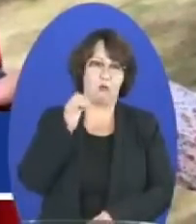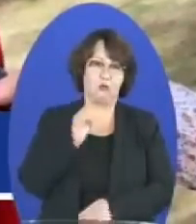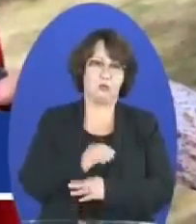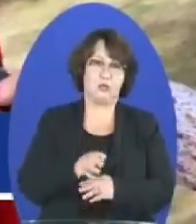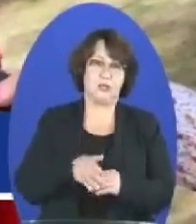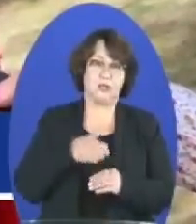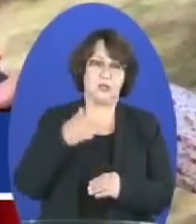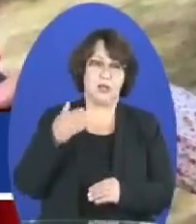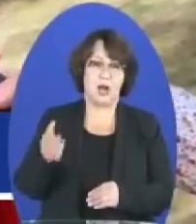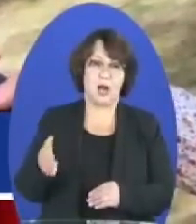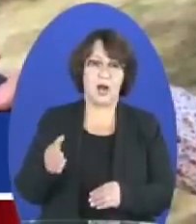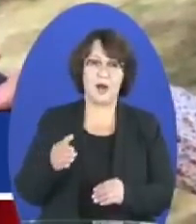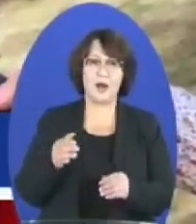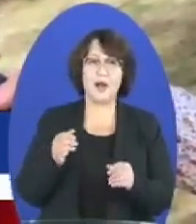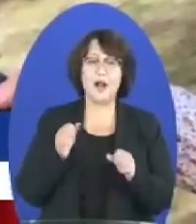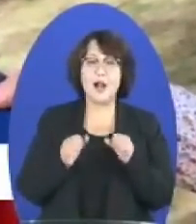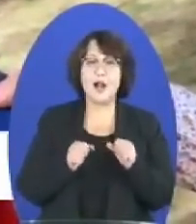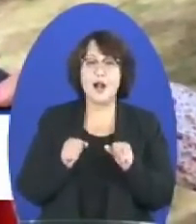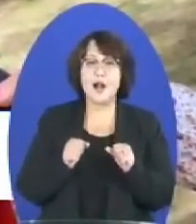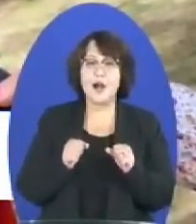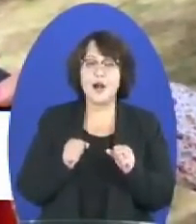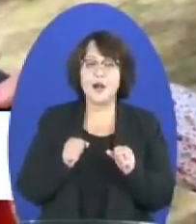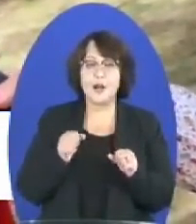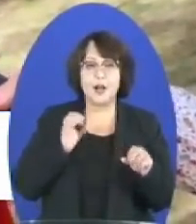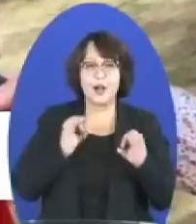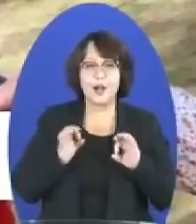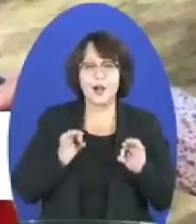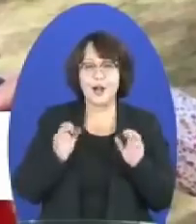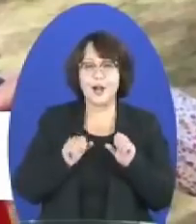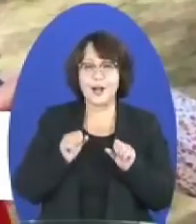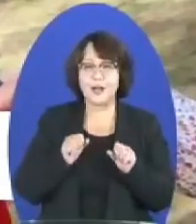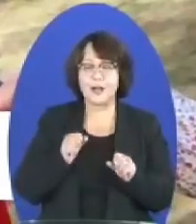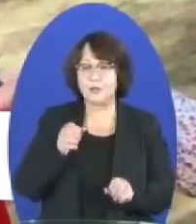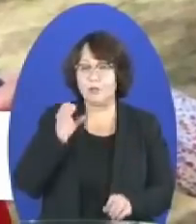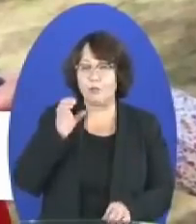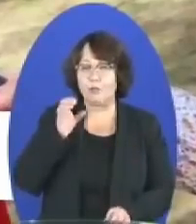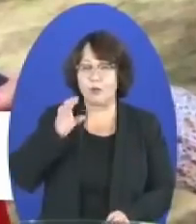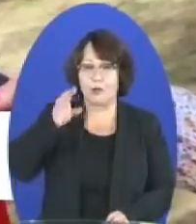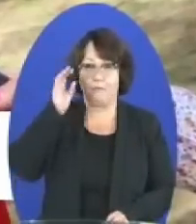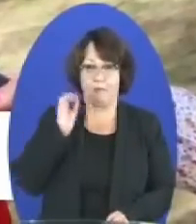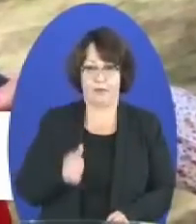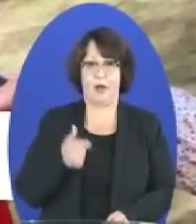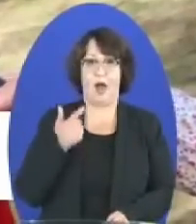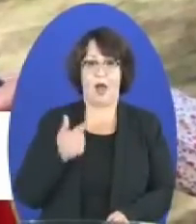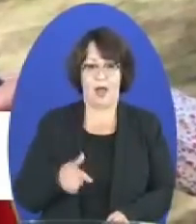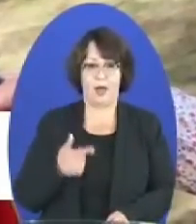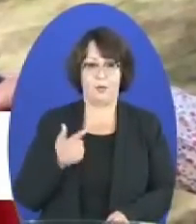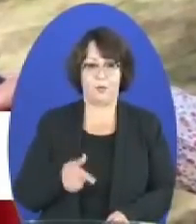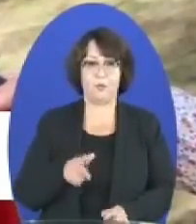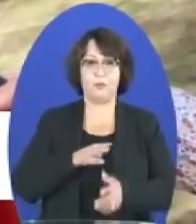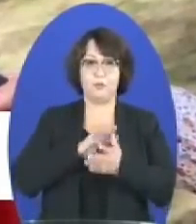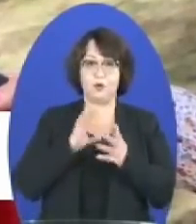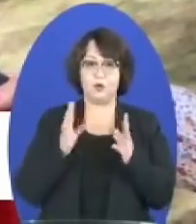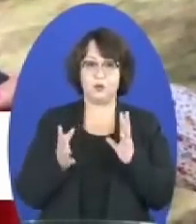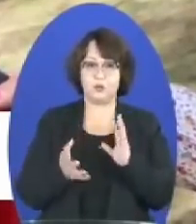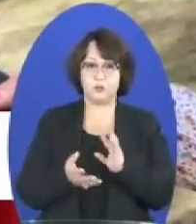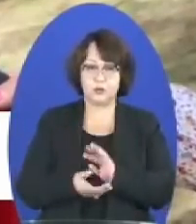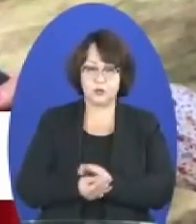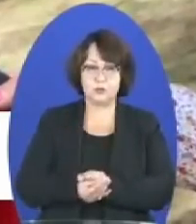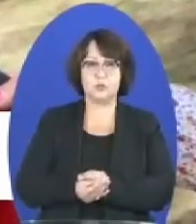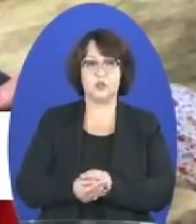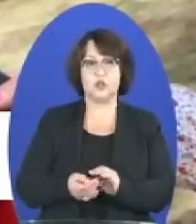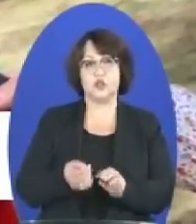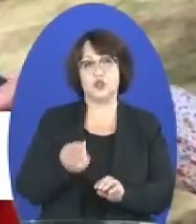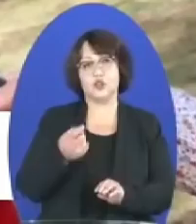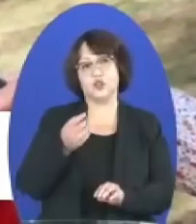илий бол өвчиндээ дасаад ирэхээр арцсангүй гаг болно. Гэсэн хэдий ч энд малж байгаа элийг